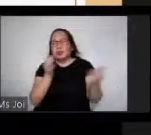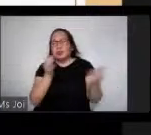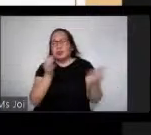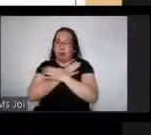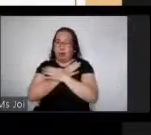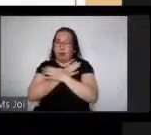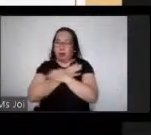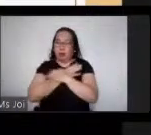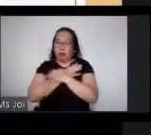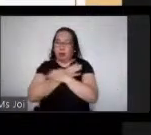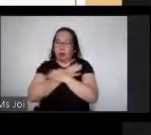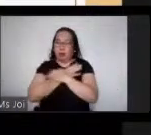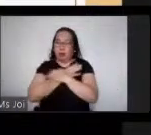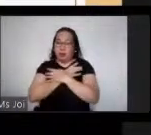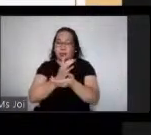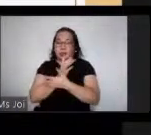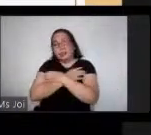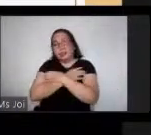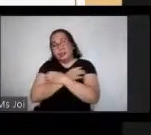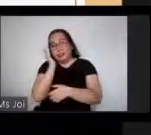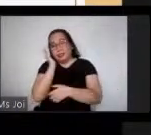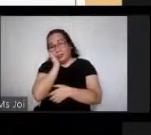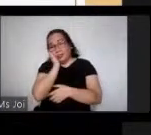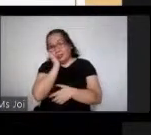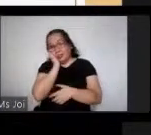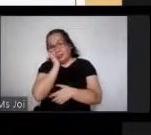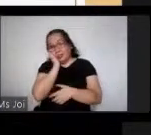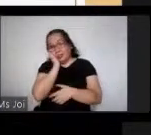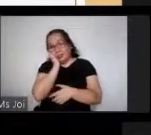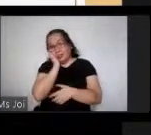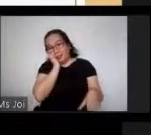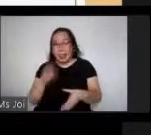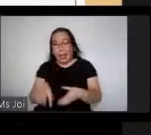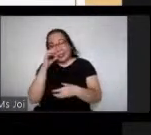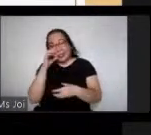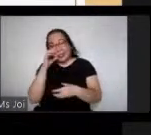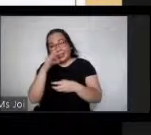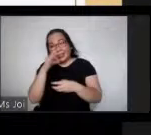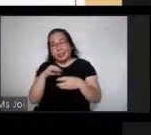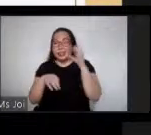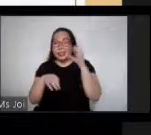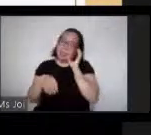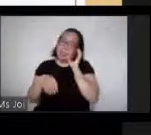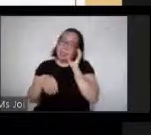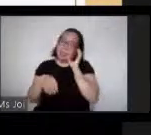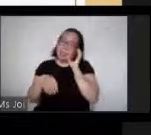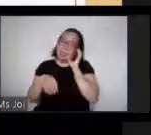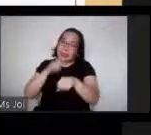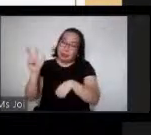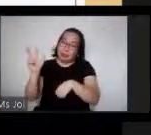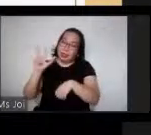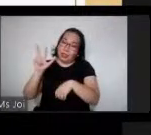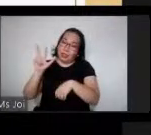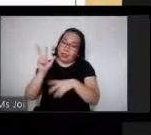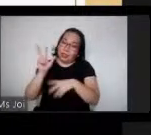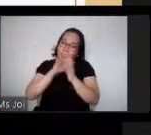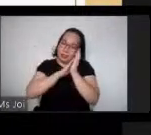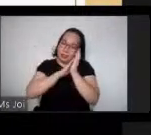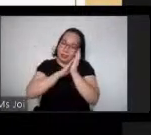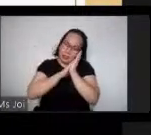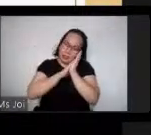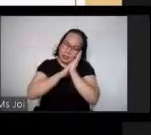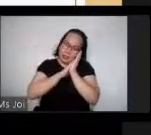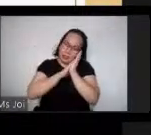kang So kumuha din siya ng food. Mga 3 a.m. na po siya nakatulog. After more